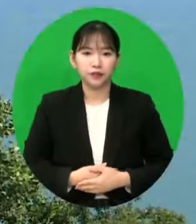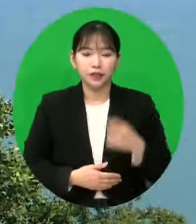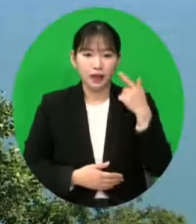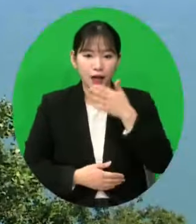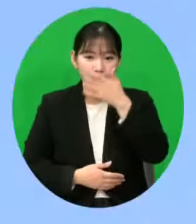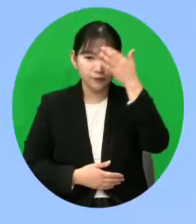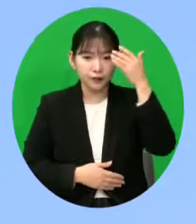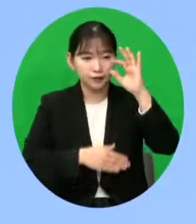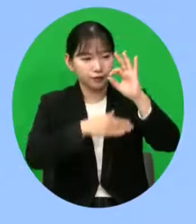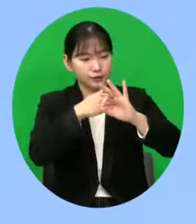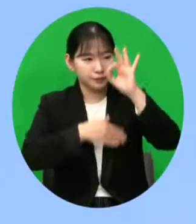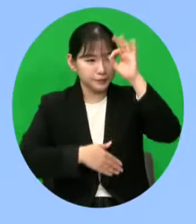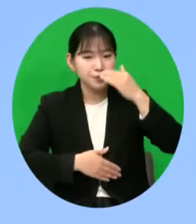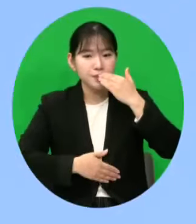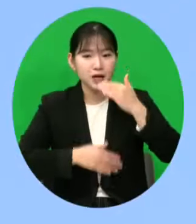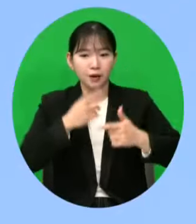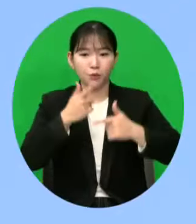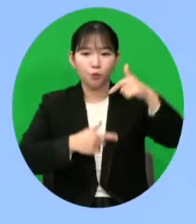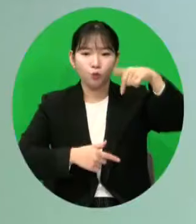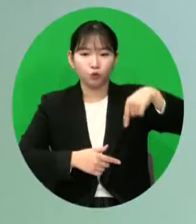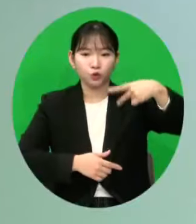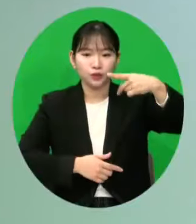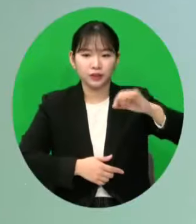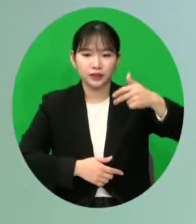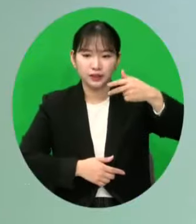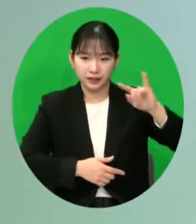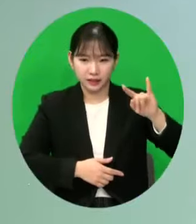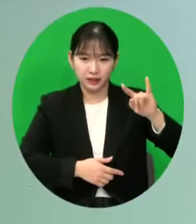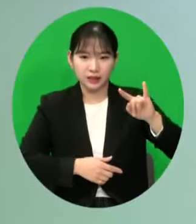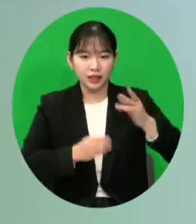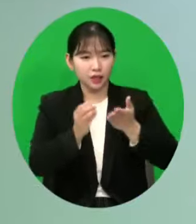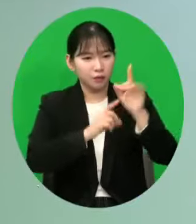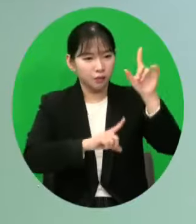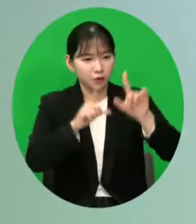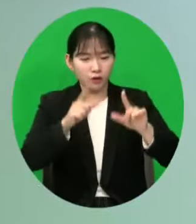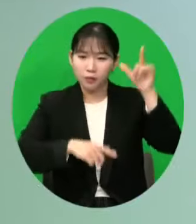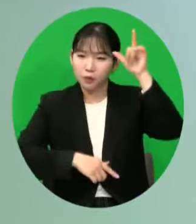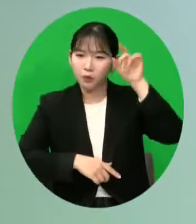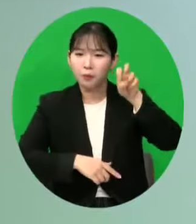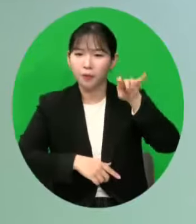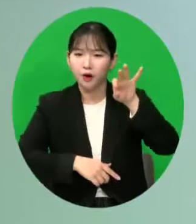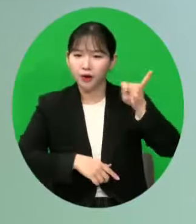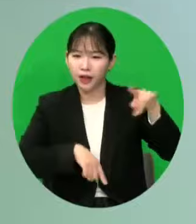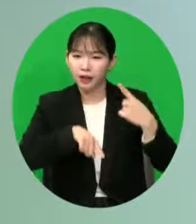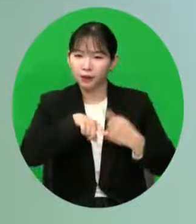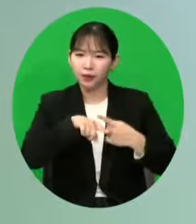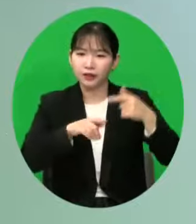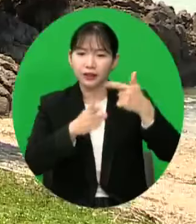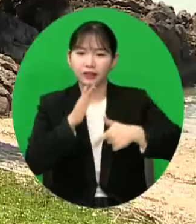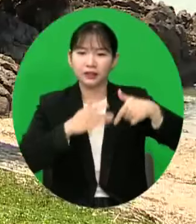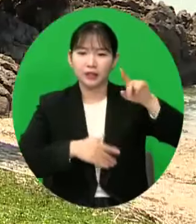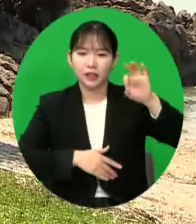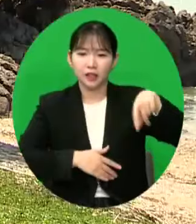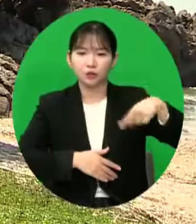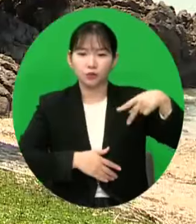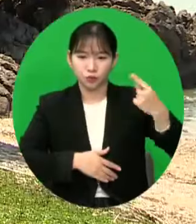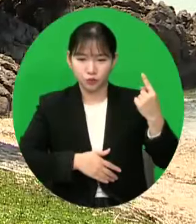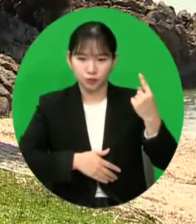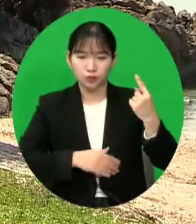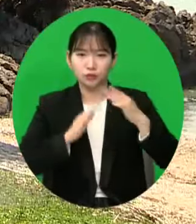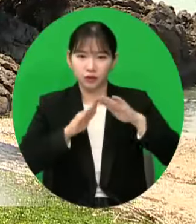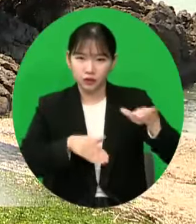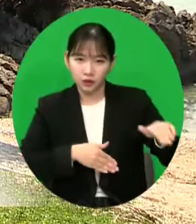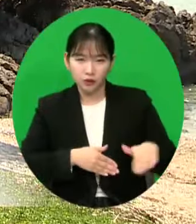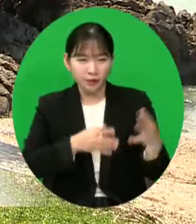아름다운 일몰을 볼 수 있는 목포 구등대. 섬의 생김새가 소의 멍에에 해당된다는 뜻의 강진 가우도.